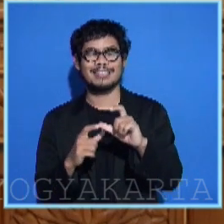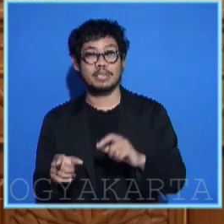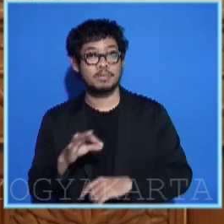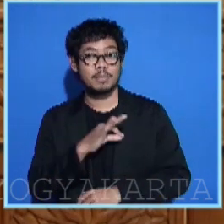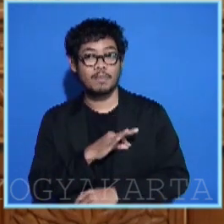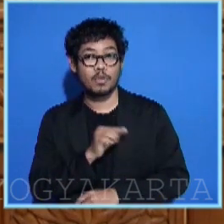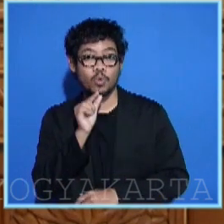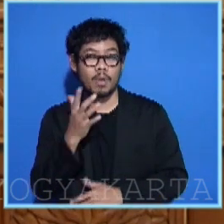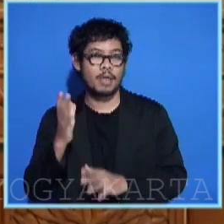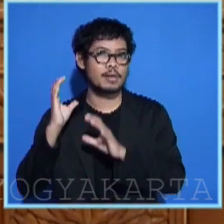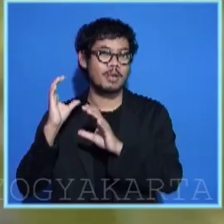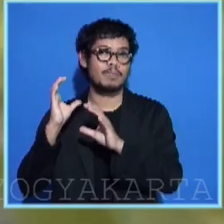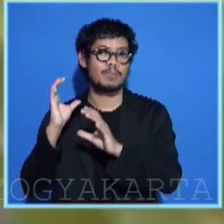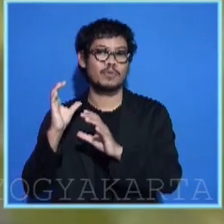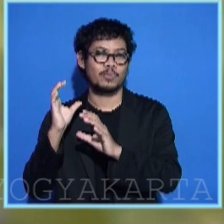bahan